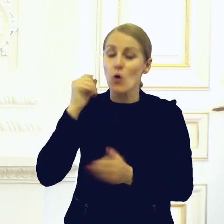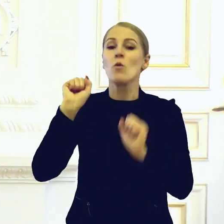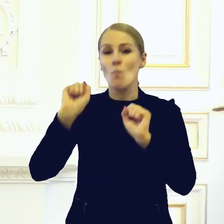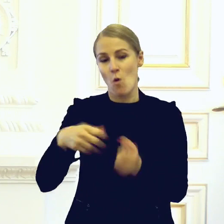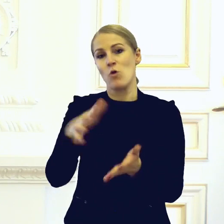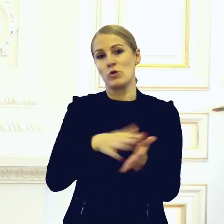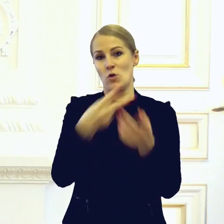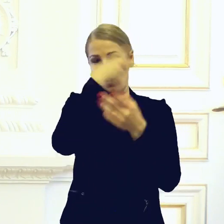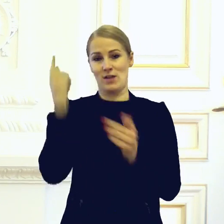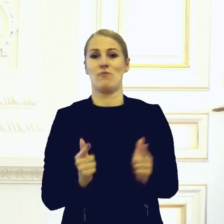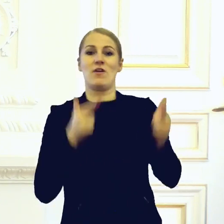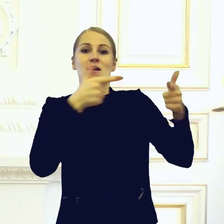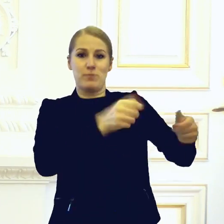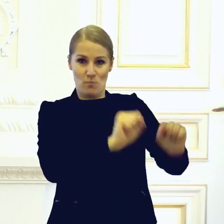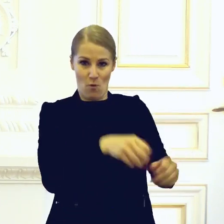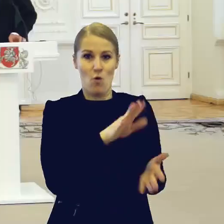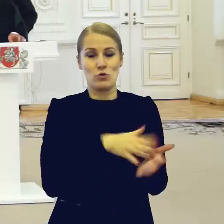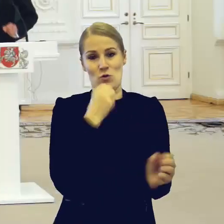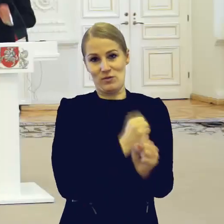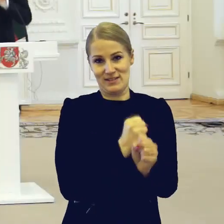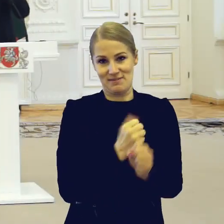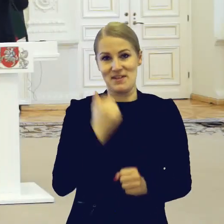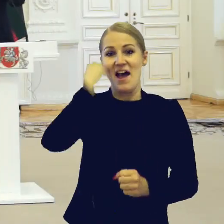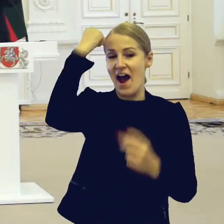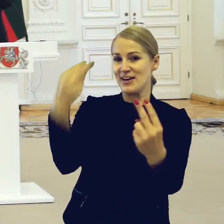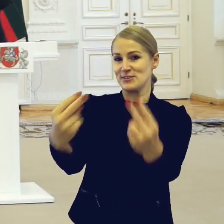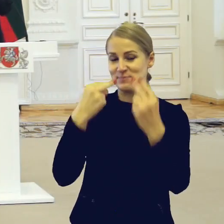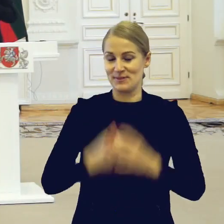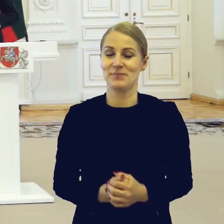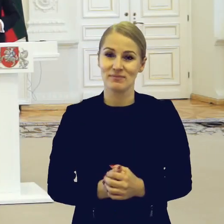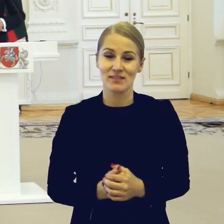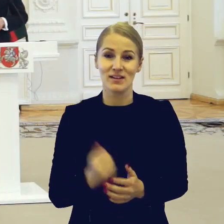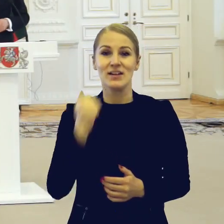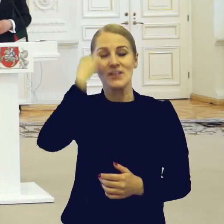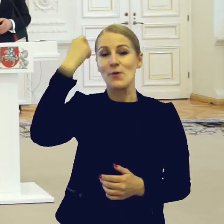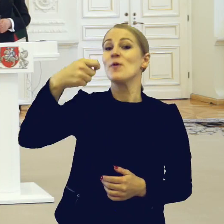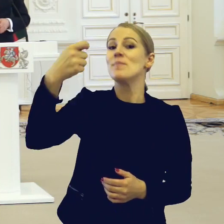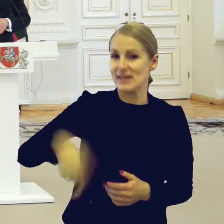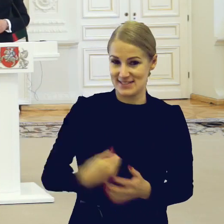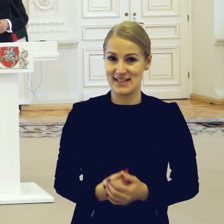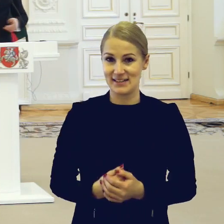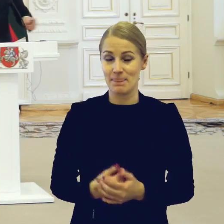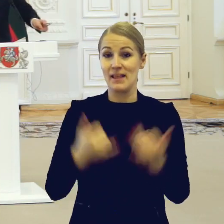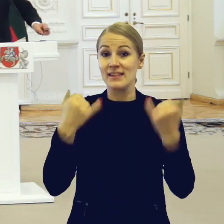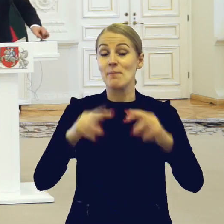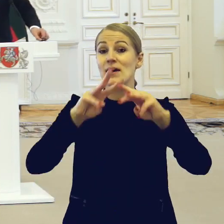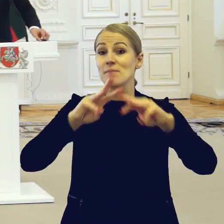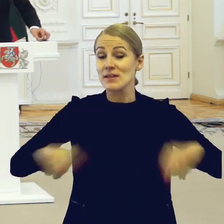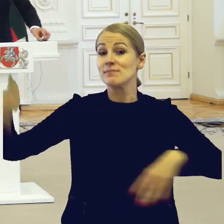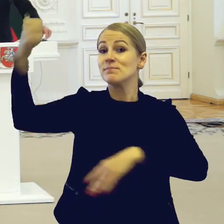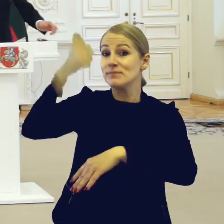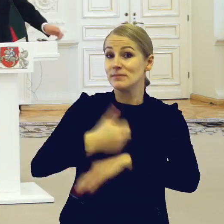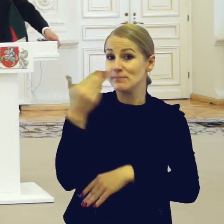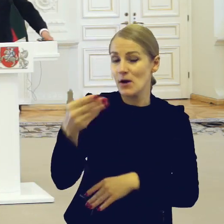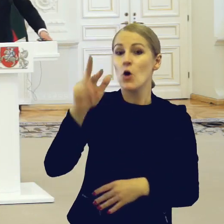ir juo pasinaudos. Ačiū už dėmesį. Dėkoju, prezidente. Kviečiu pasisakyti Niderlandų ministrą